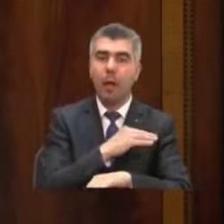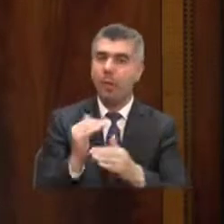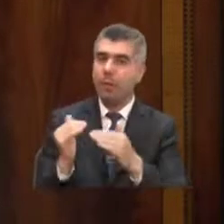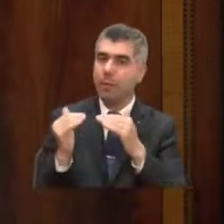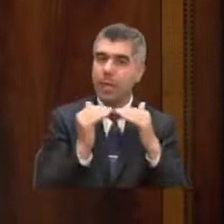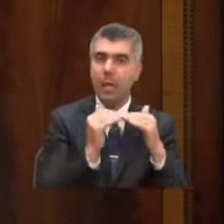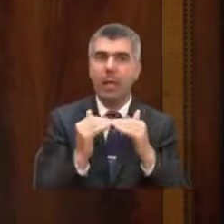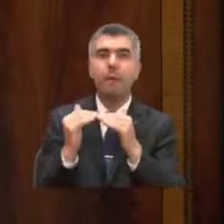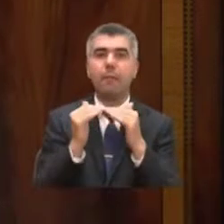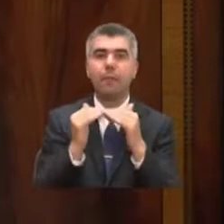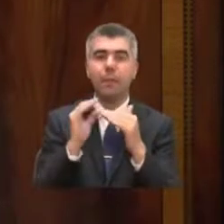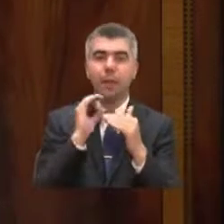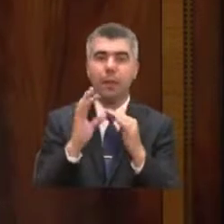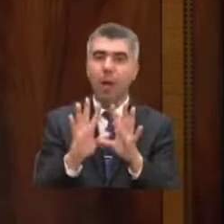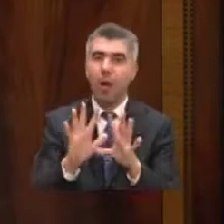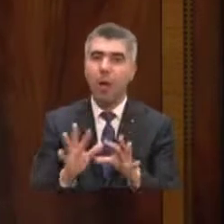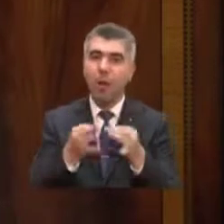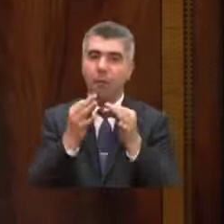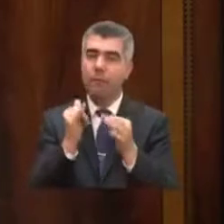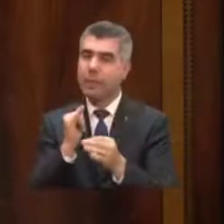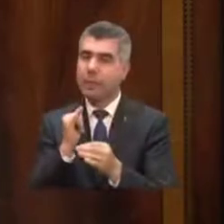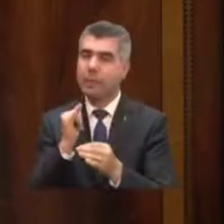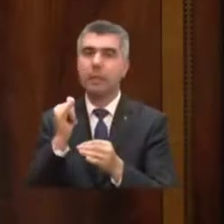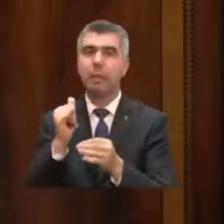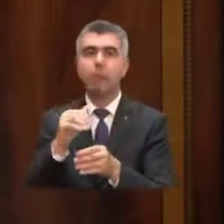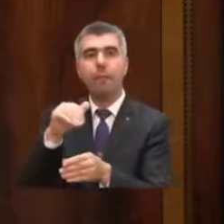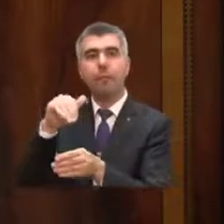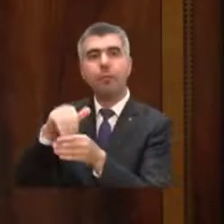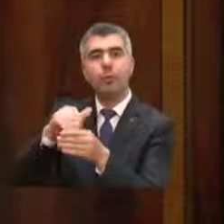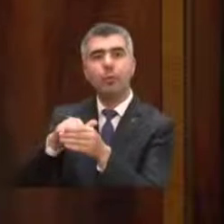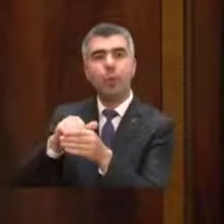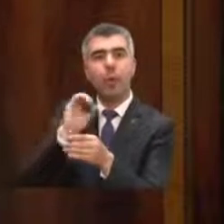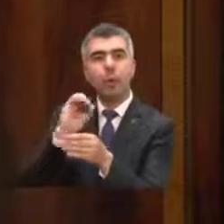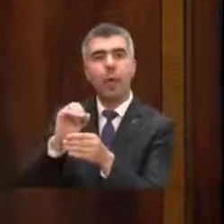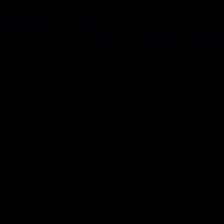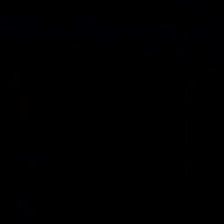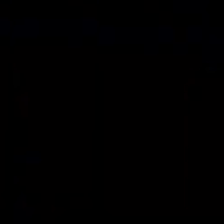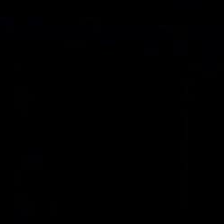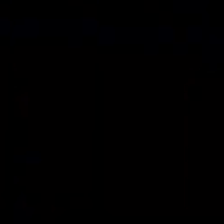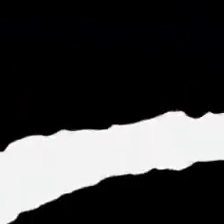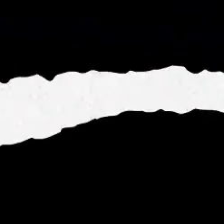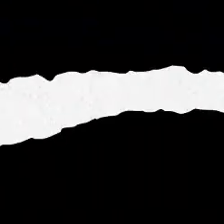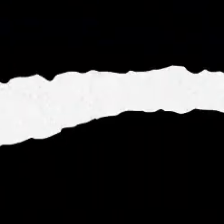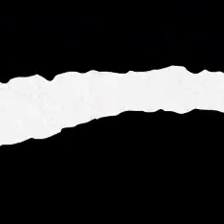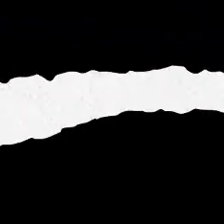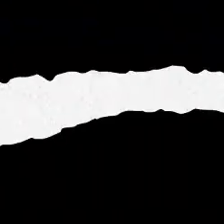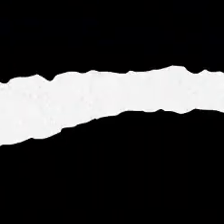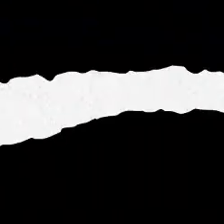ومعياري بهدف استدامة مالية للصناديق التقاعد على المدى الطويل.